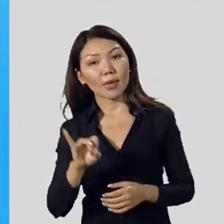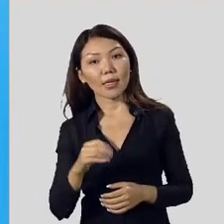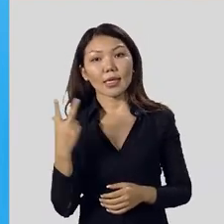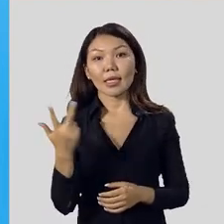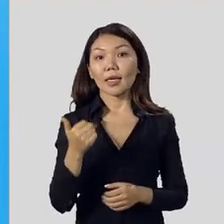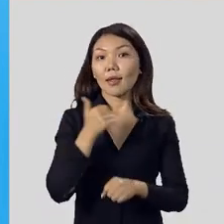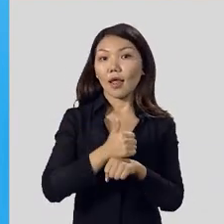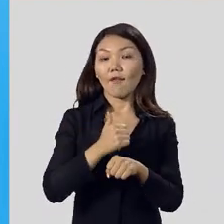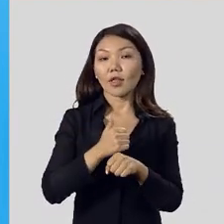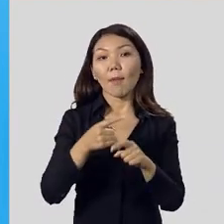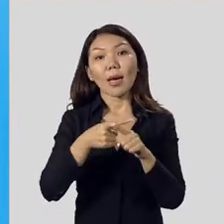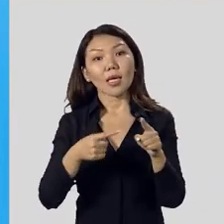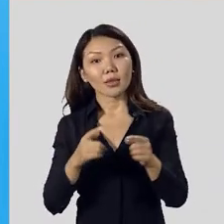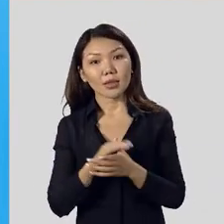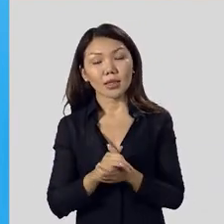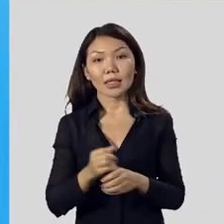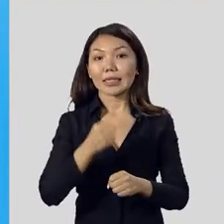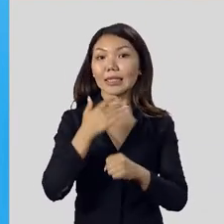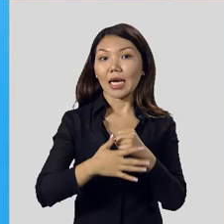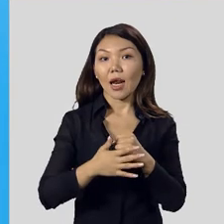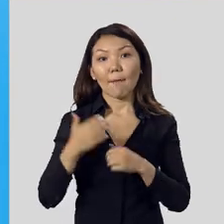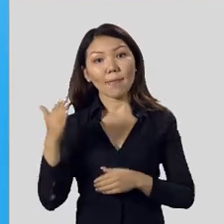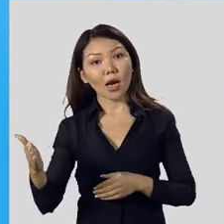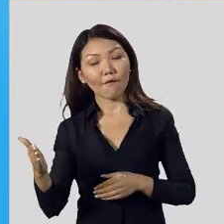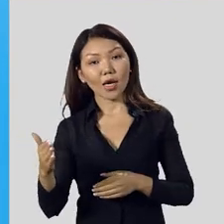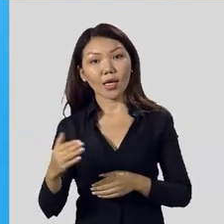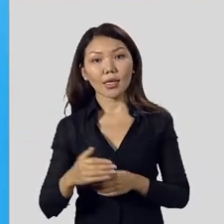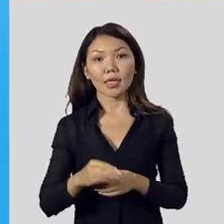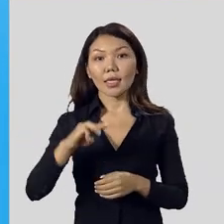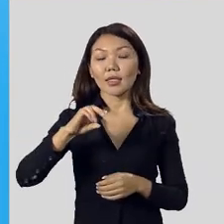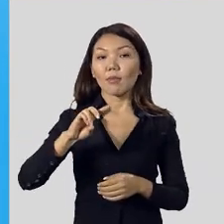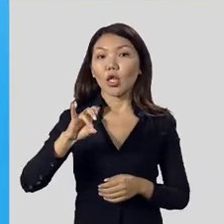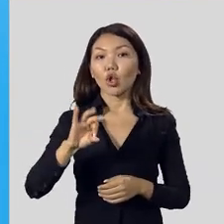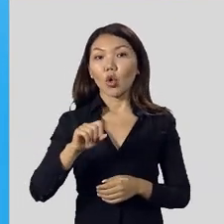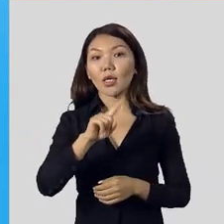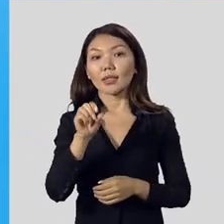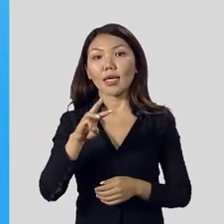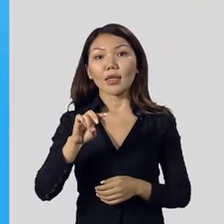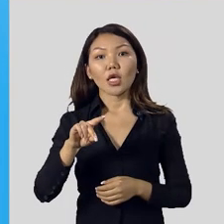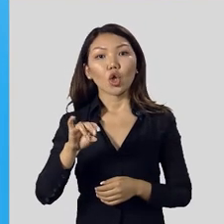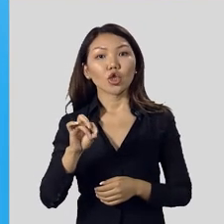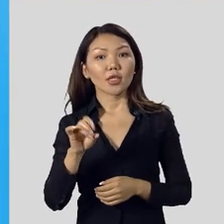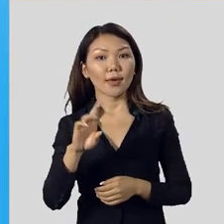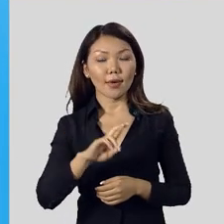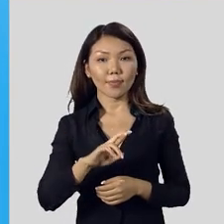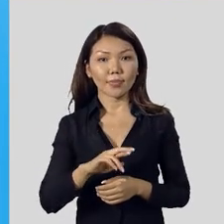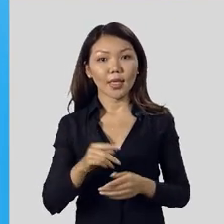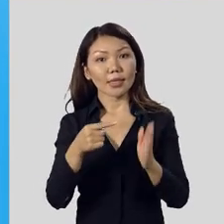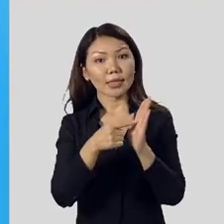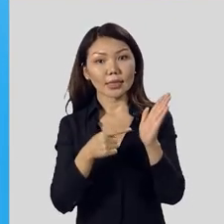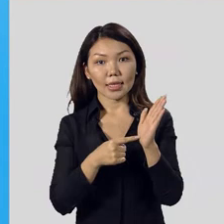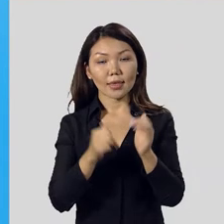борозды – центральная, боковая и теменно-затылочная. Они